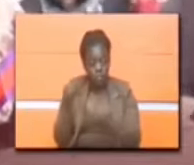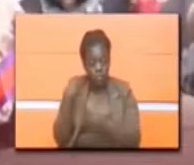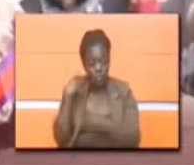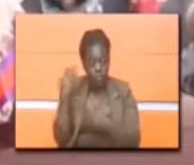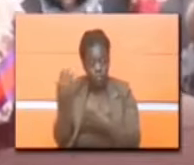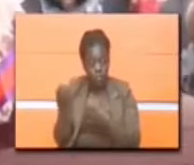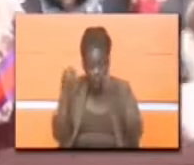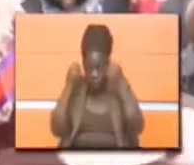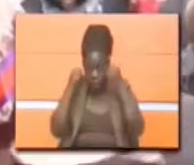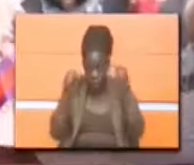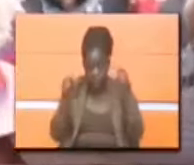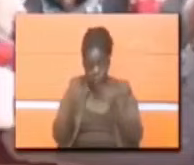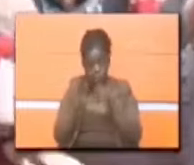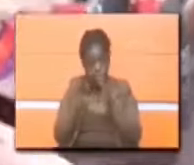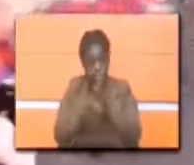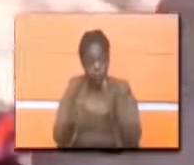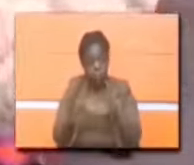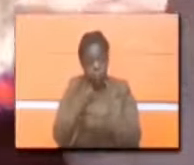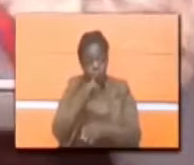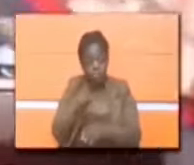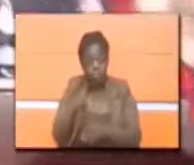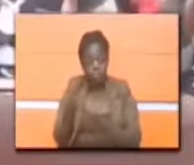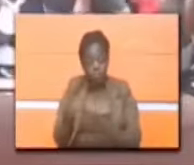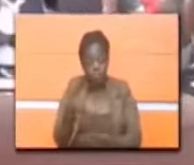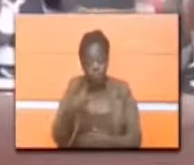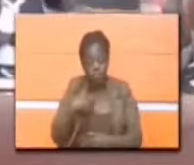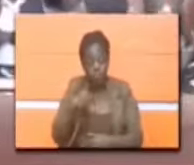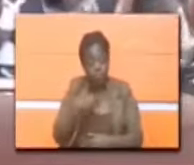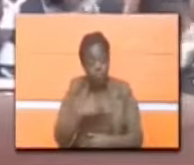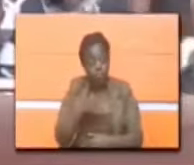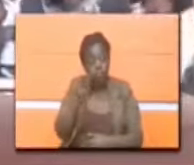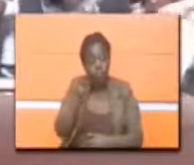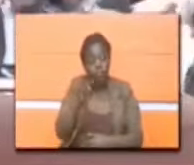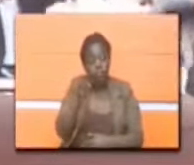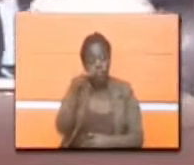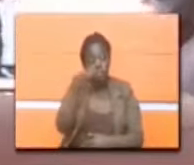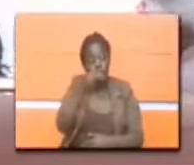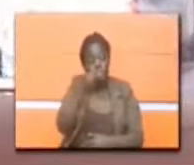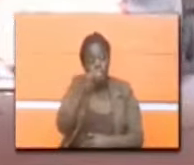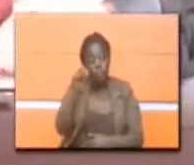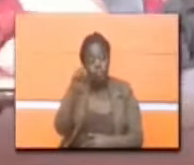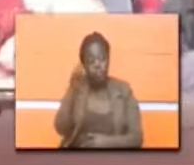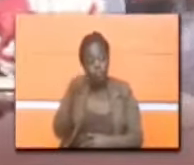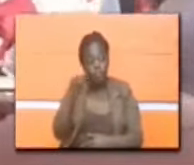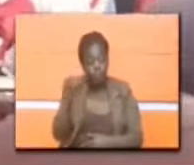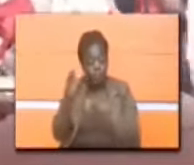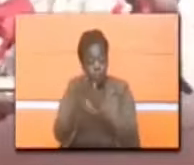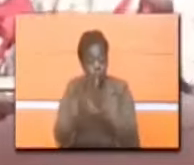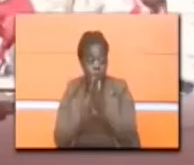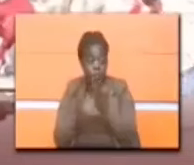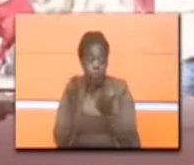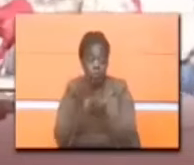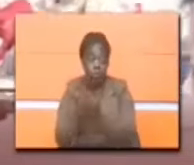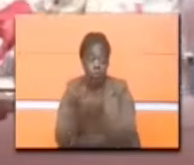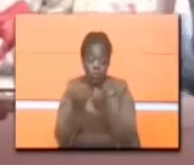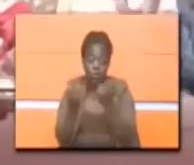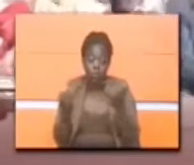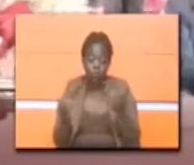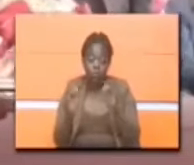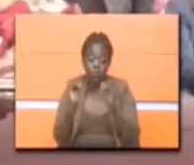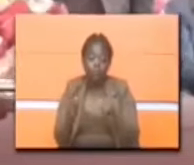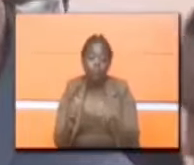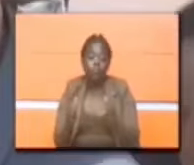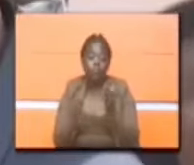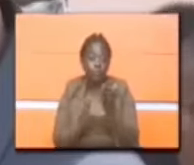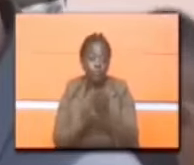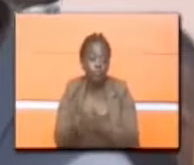Toyota Nwajira nga yakiikiridde omuduumizi w'eggye lya UPDF General Muhoozi Kainerugaba atendereza mirundi era n'asaba abaana basigale